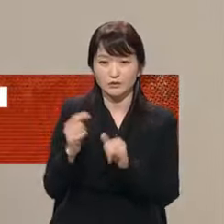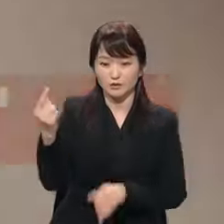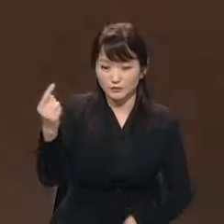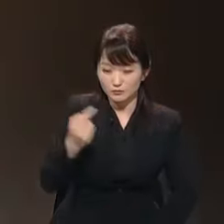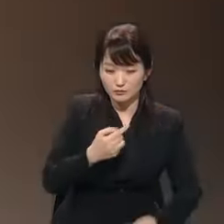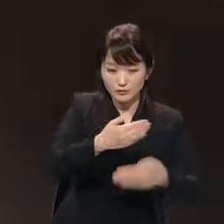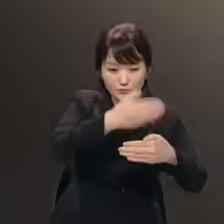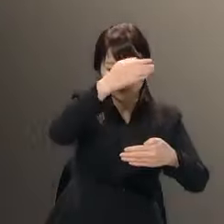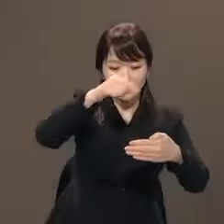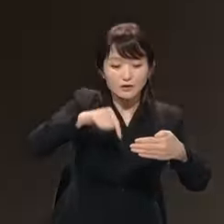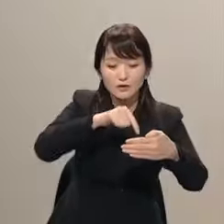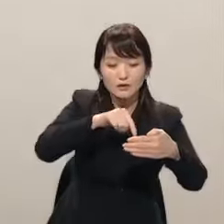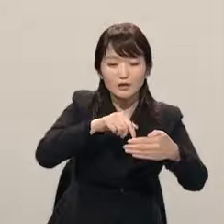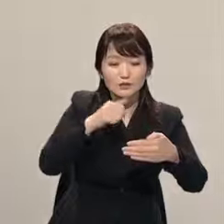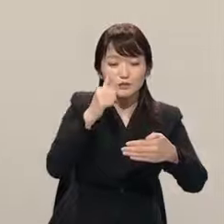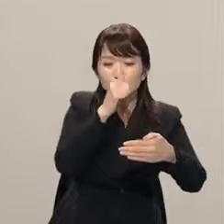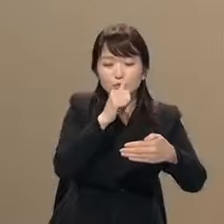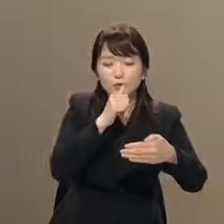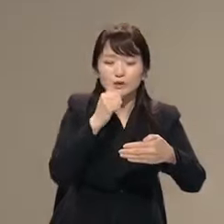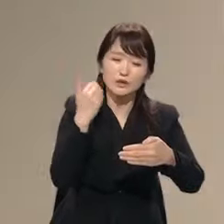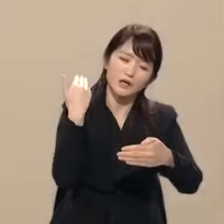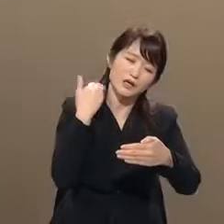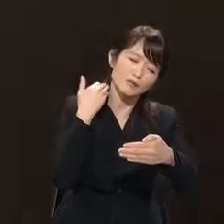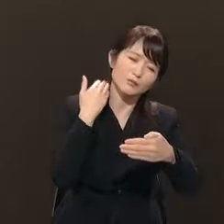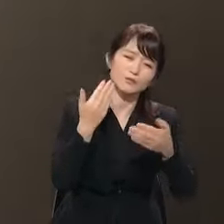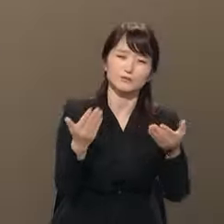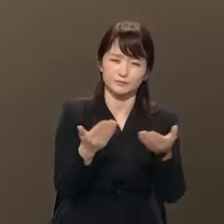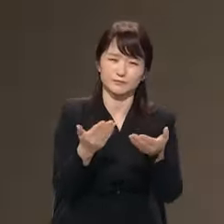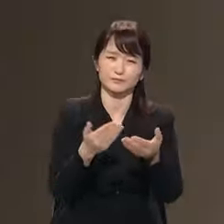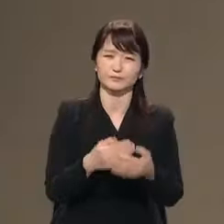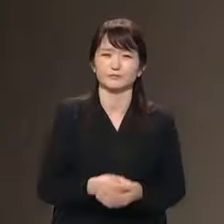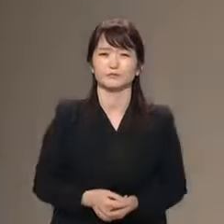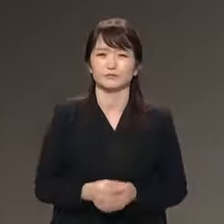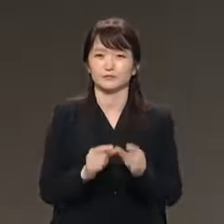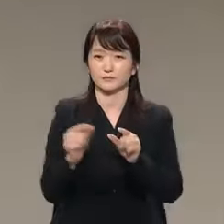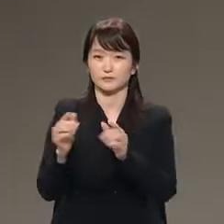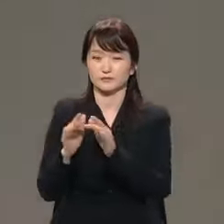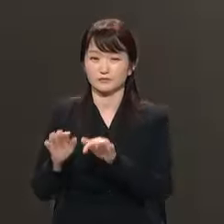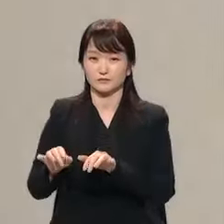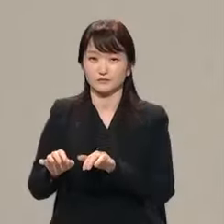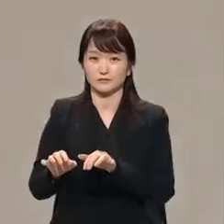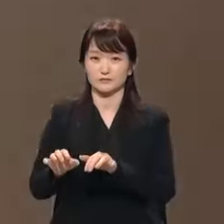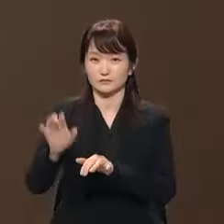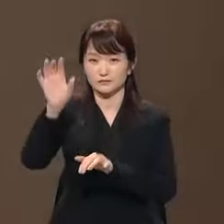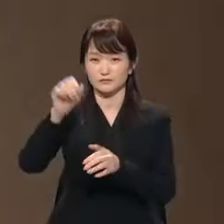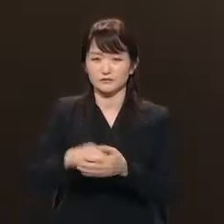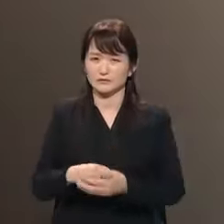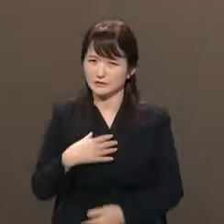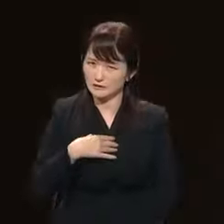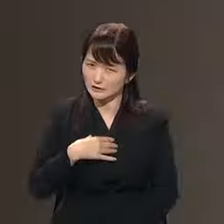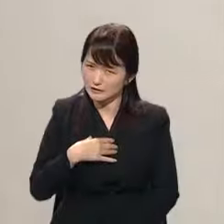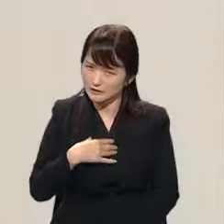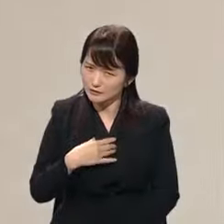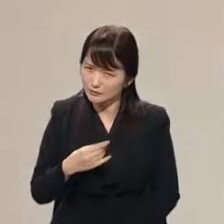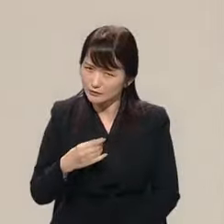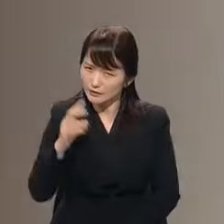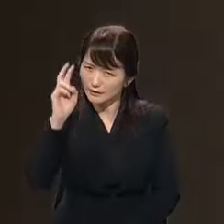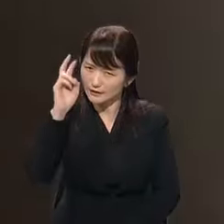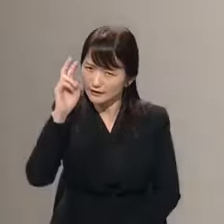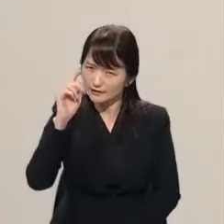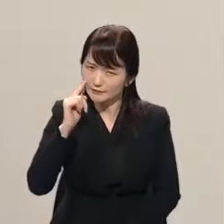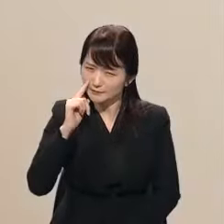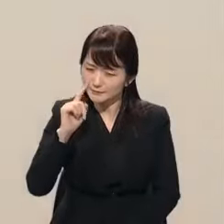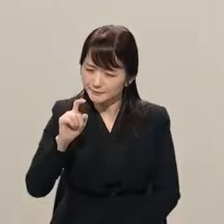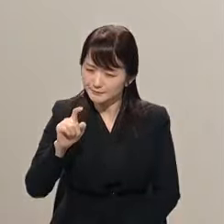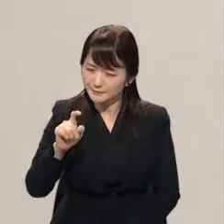안쪽에 있던 고양이를 미처 못 보고 작업을 했던 걸로 보입니다. 한편 일부 누리꾼들은요, 이거 좀 의도적으로 가둔 거 아니냐 의심의